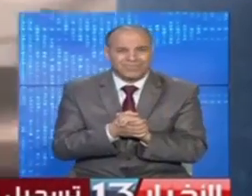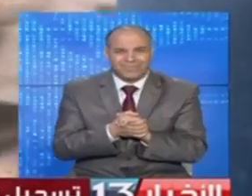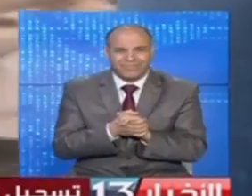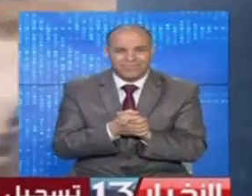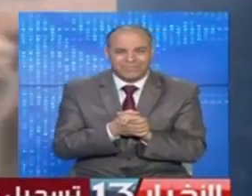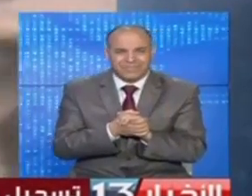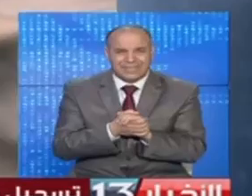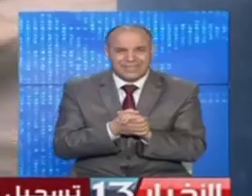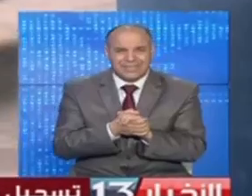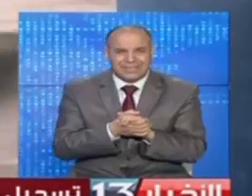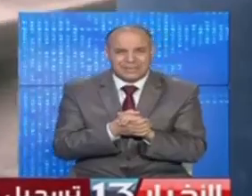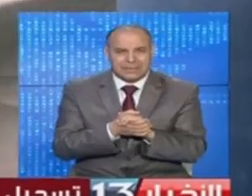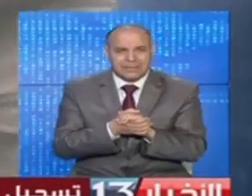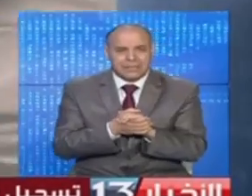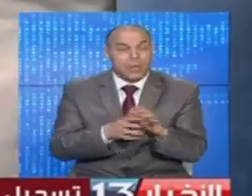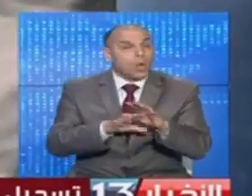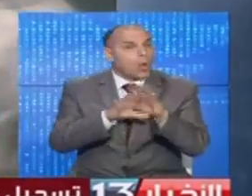فاسون كومبليمونتير، معناها